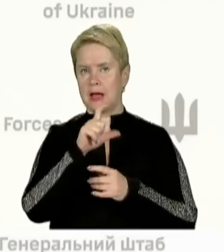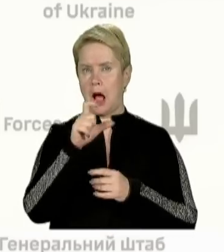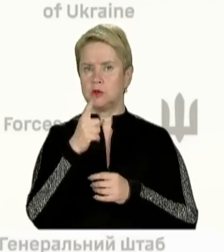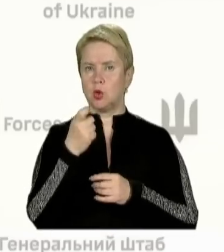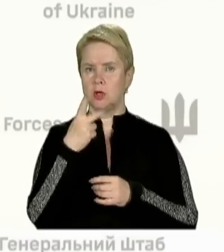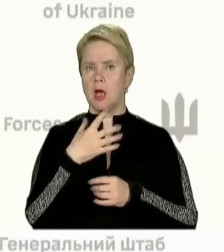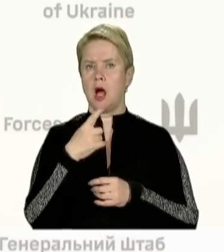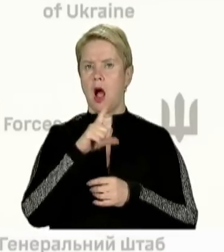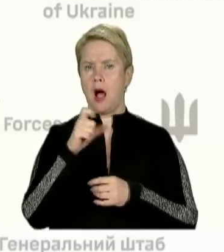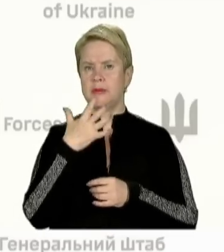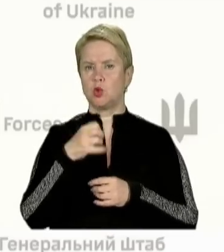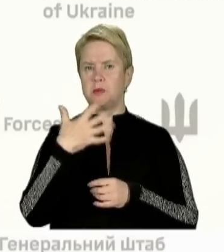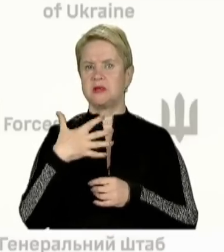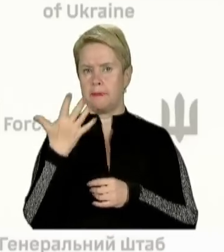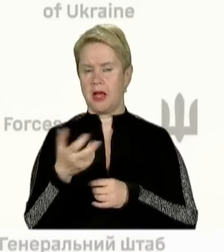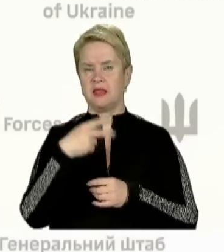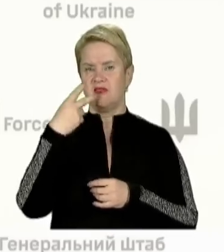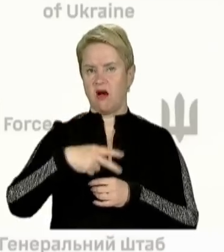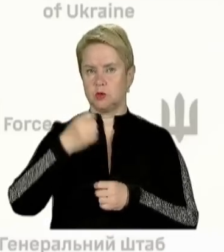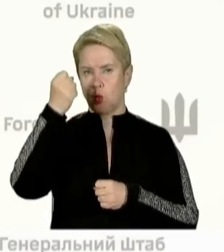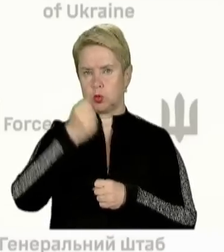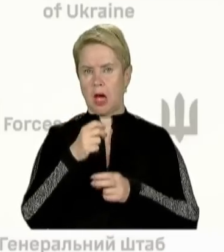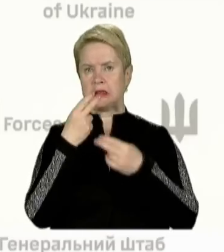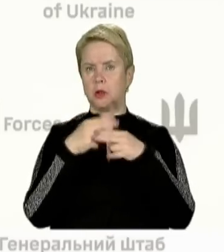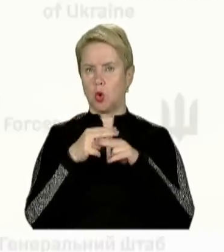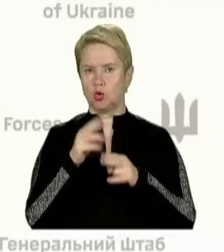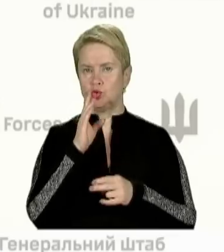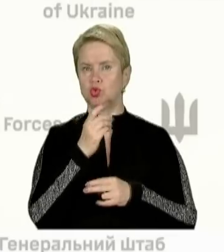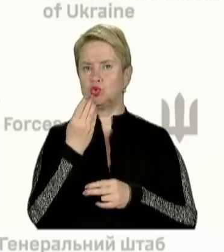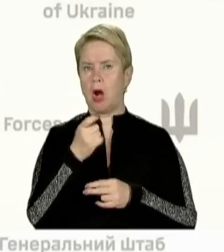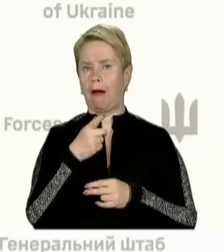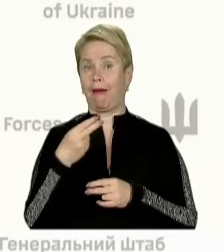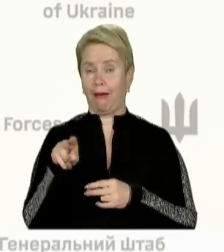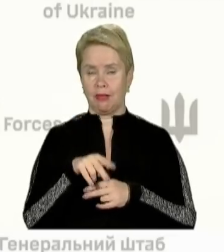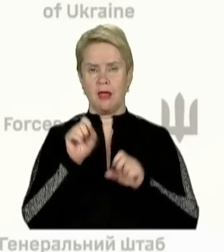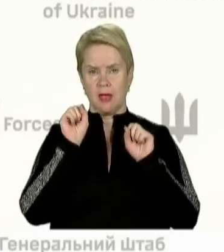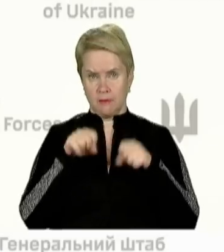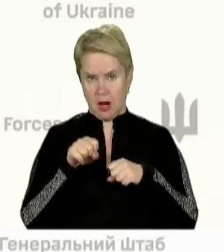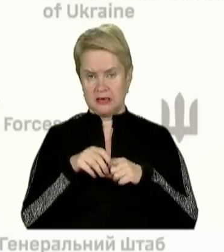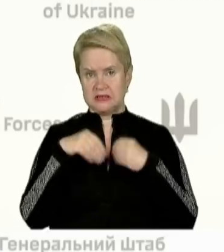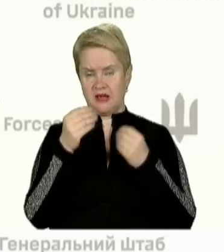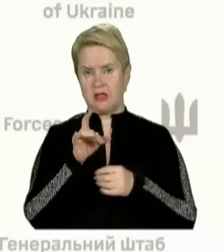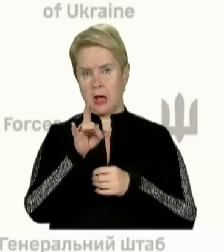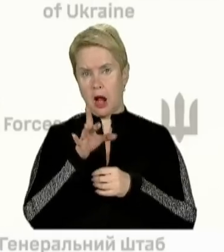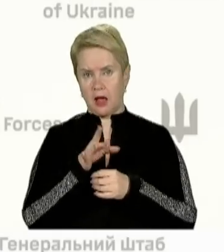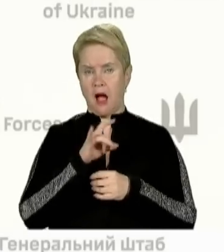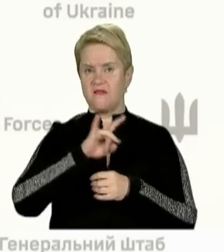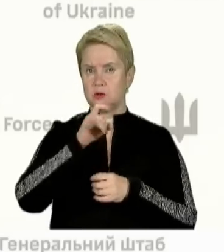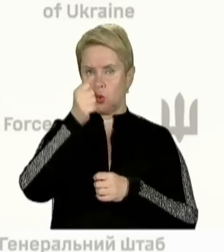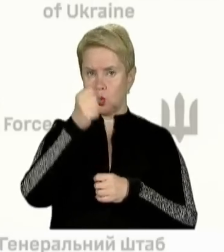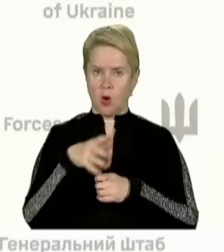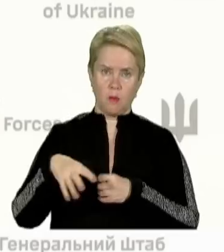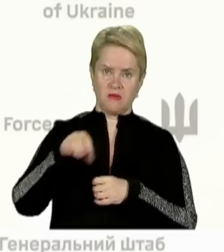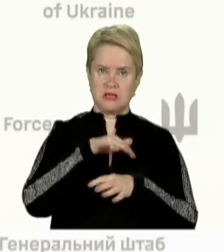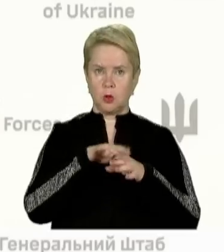Х-101, Х-555 та 20 ударних дронів типу «Шахед». Ймовірність завдання ракетних та авіаційних ударів по